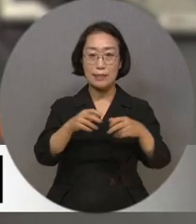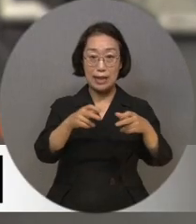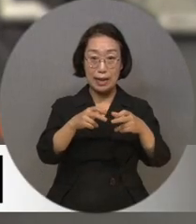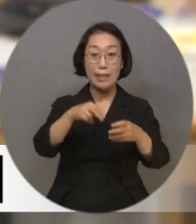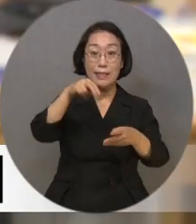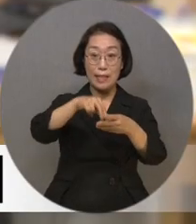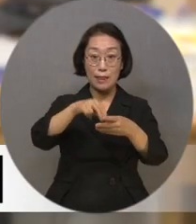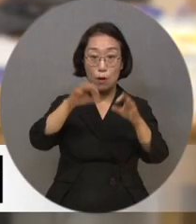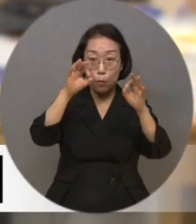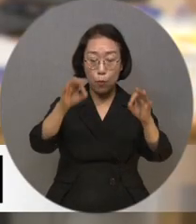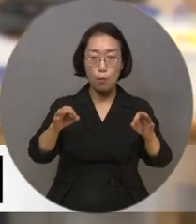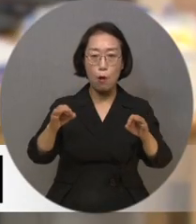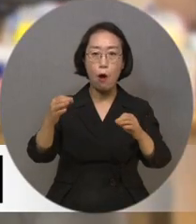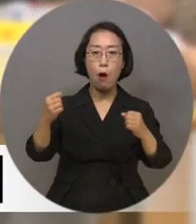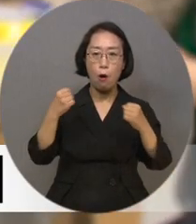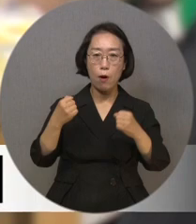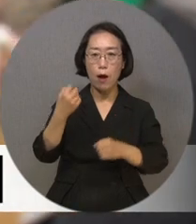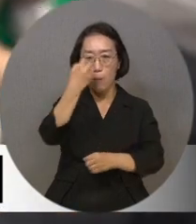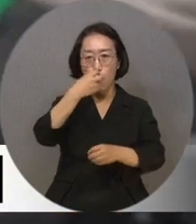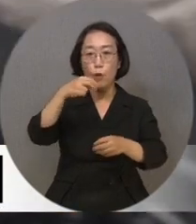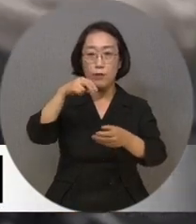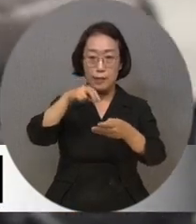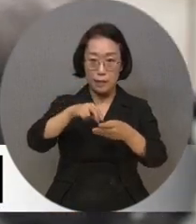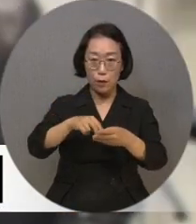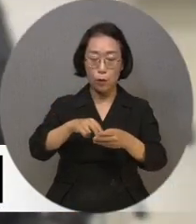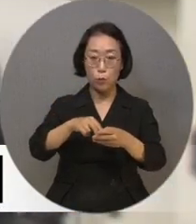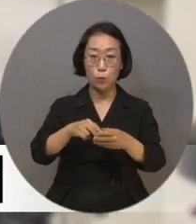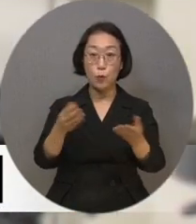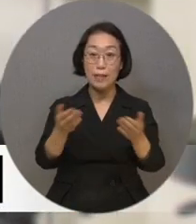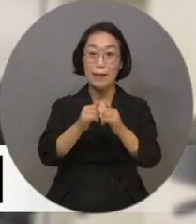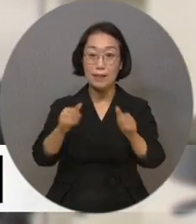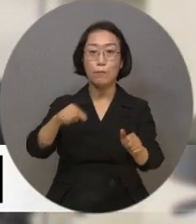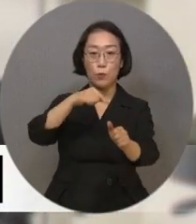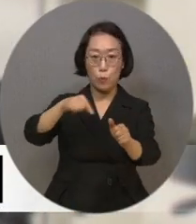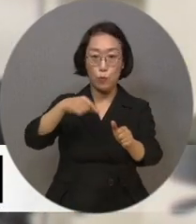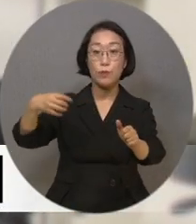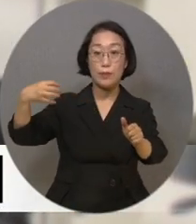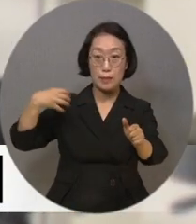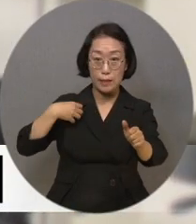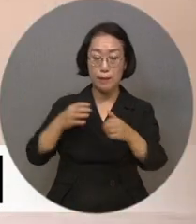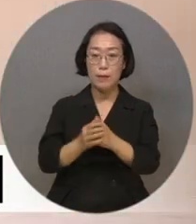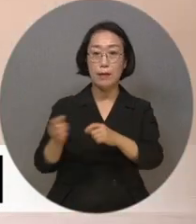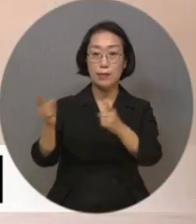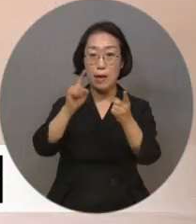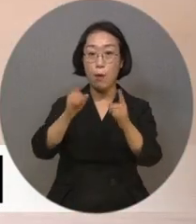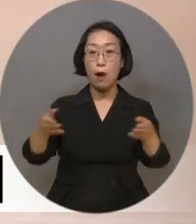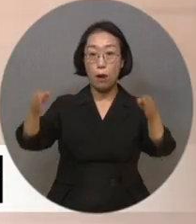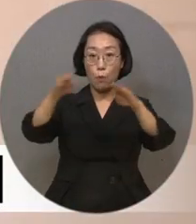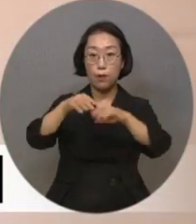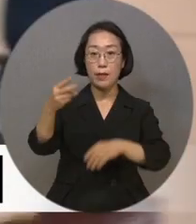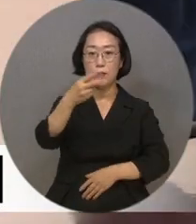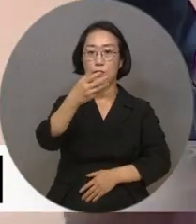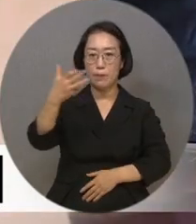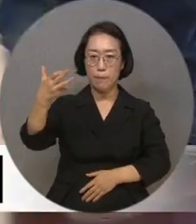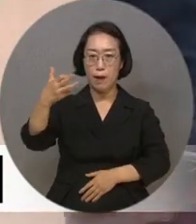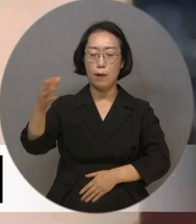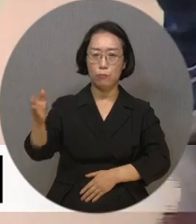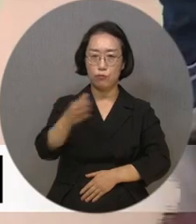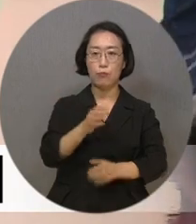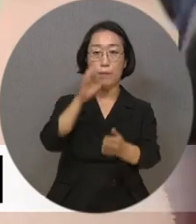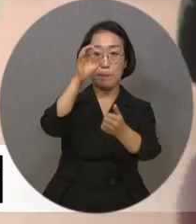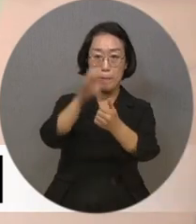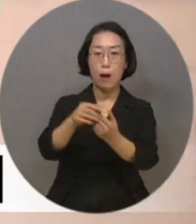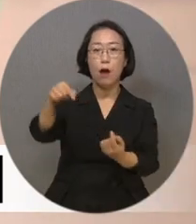중앙장애인보건의료센터는 장애인 건강보건연구와 종사자 교육 등을 수행하며 국립재활원이 지난 2018년부터 지정받아